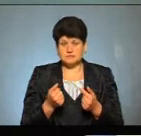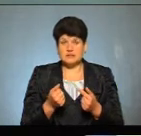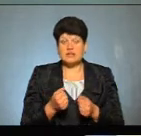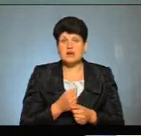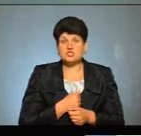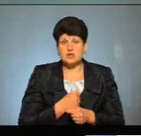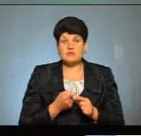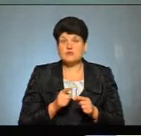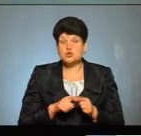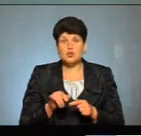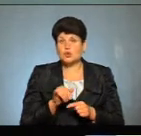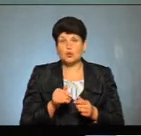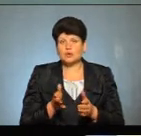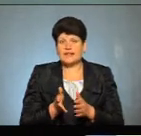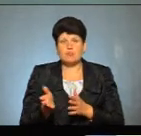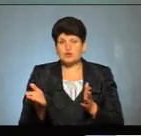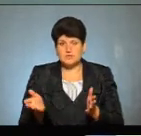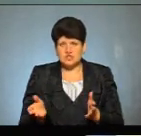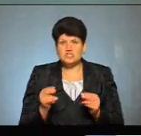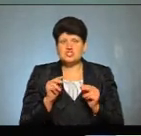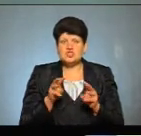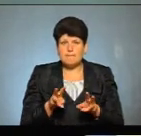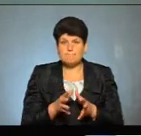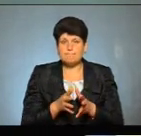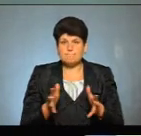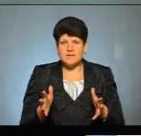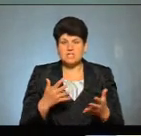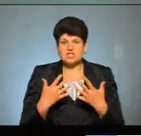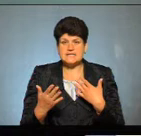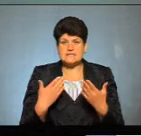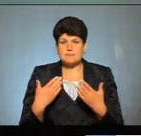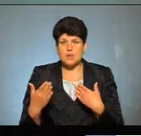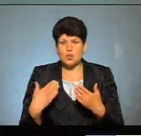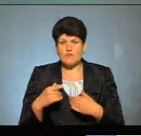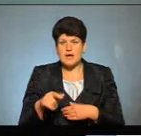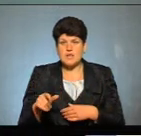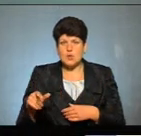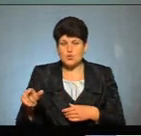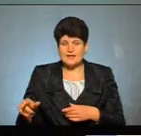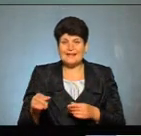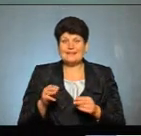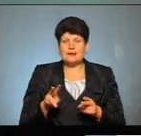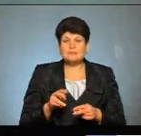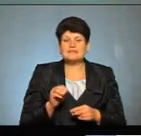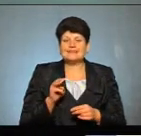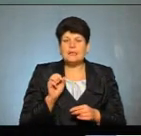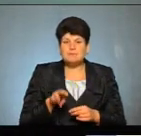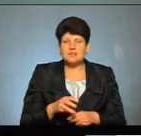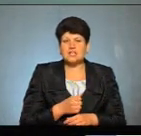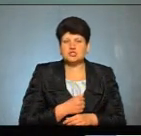жаль, від цього нікуди не подінеться. Чим більше спілкування людей між собою, тим, на жаль,